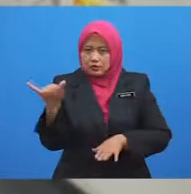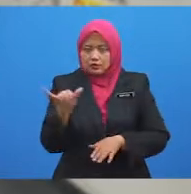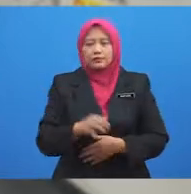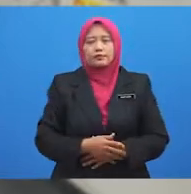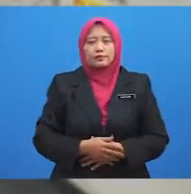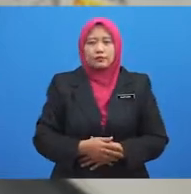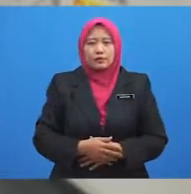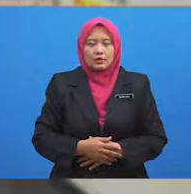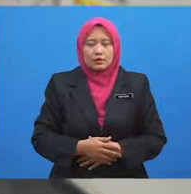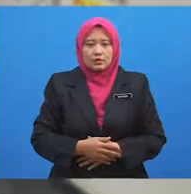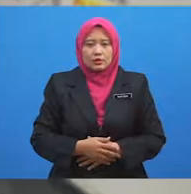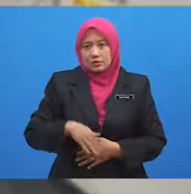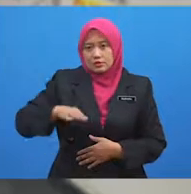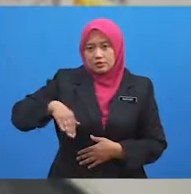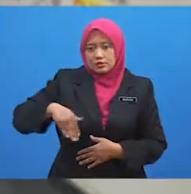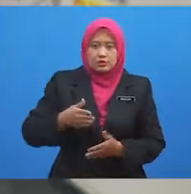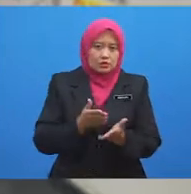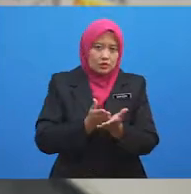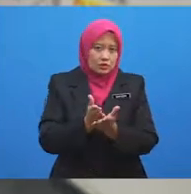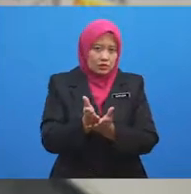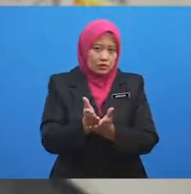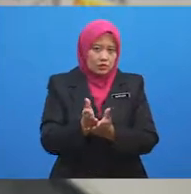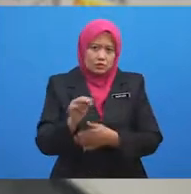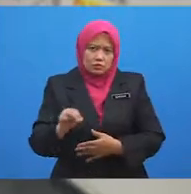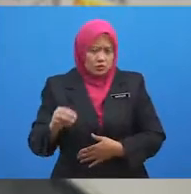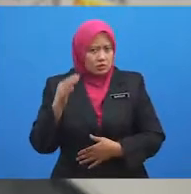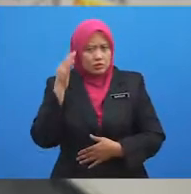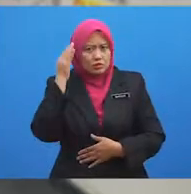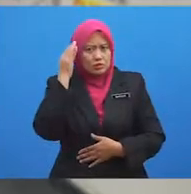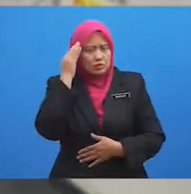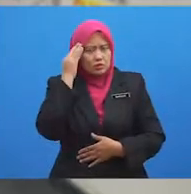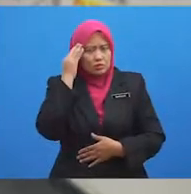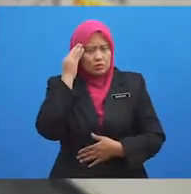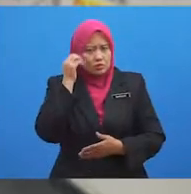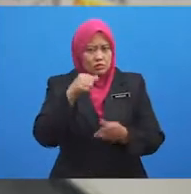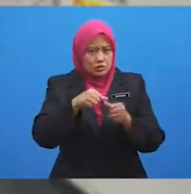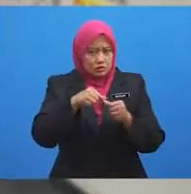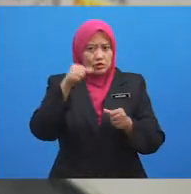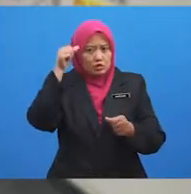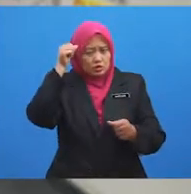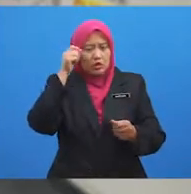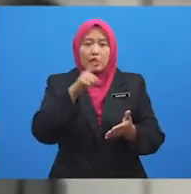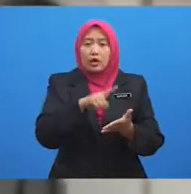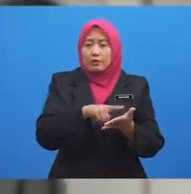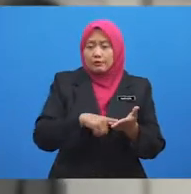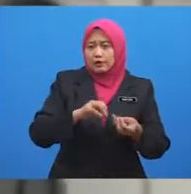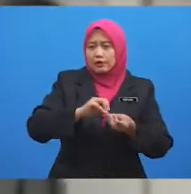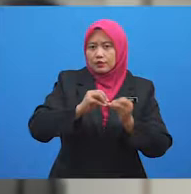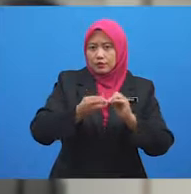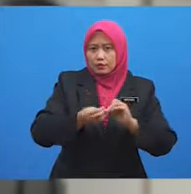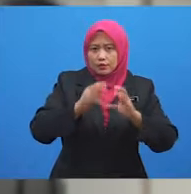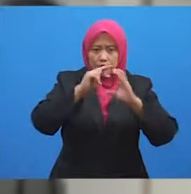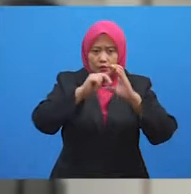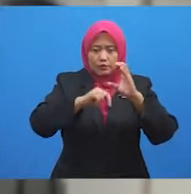tajuk, murid-murid masih ingat lagi maksud nombor nukleon?